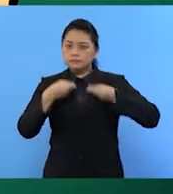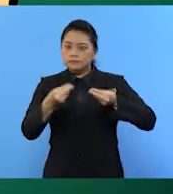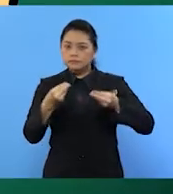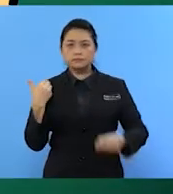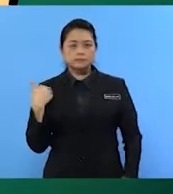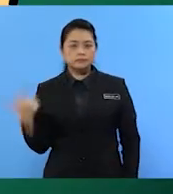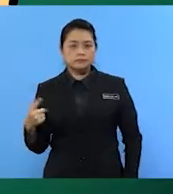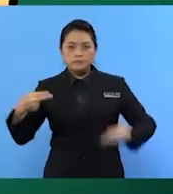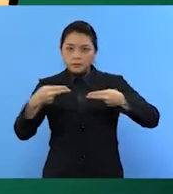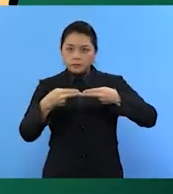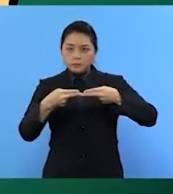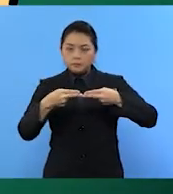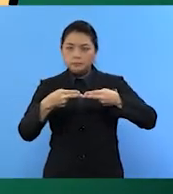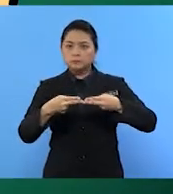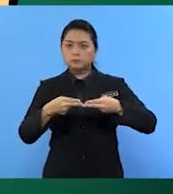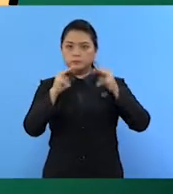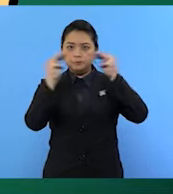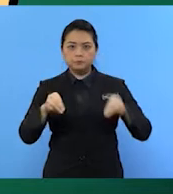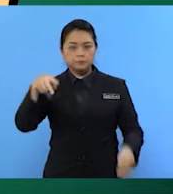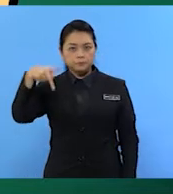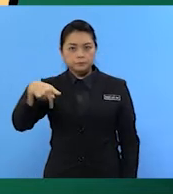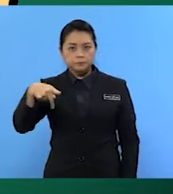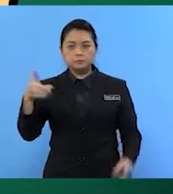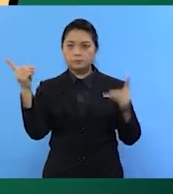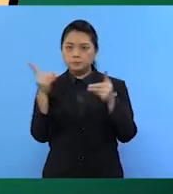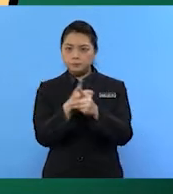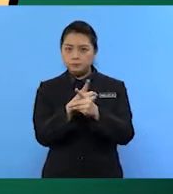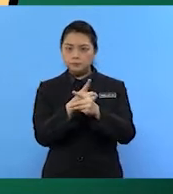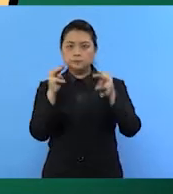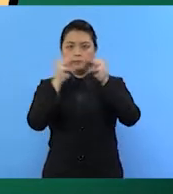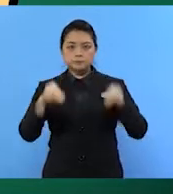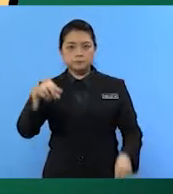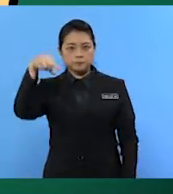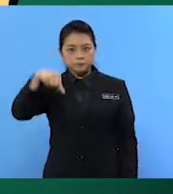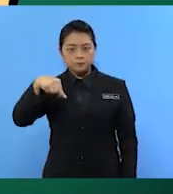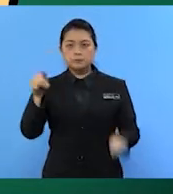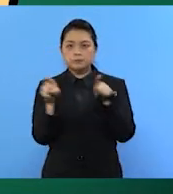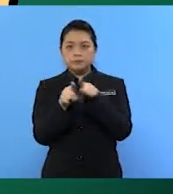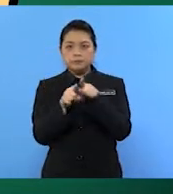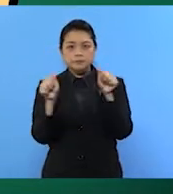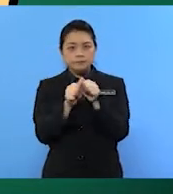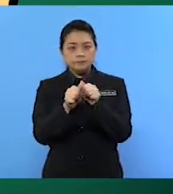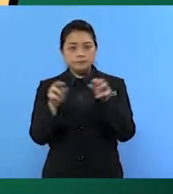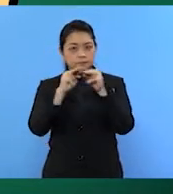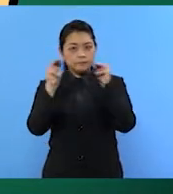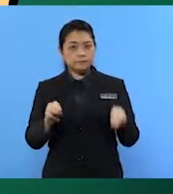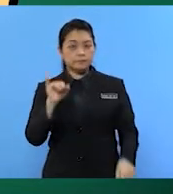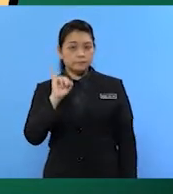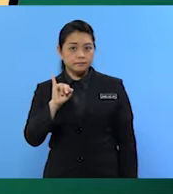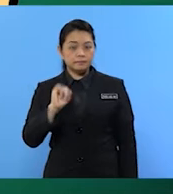ialah hubungan matriks P darab matriks Q sama dengan matriks